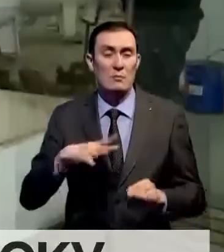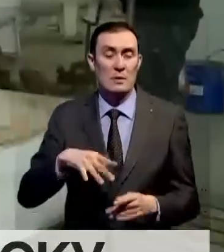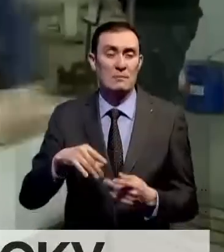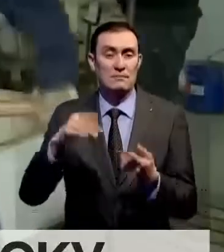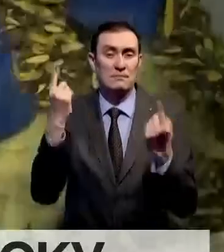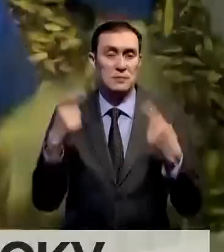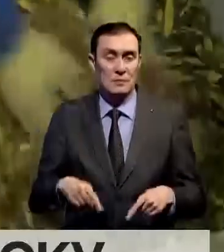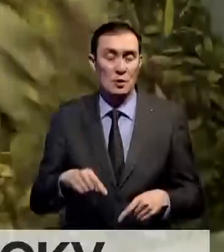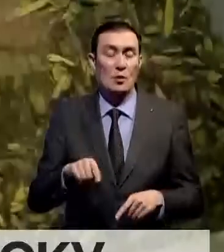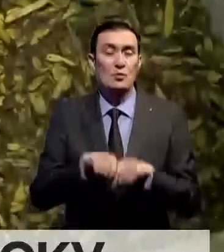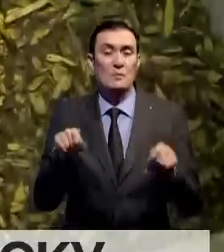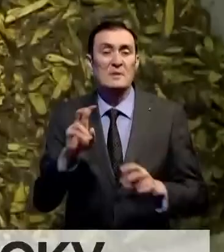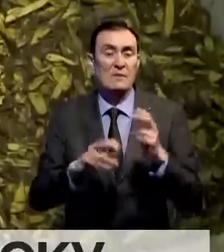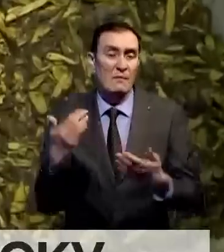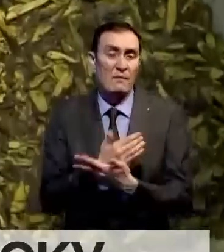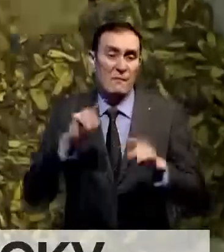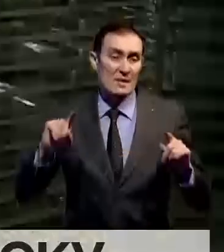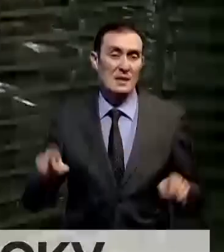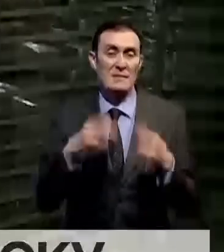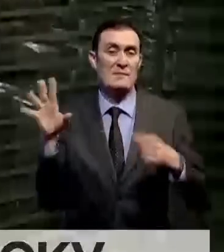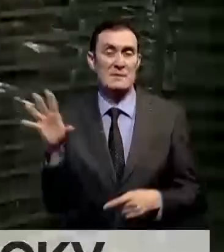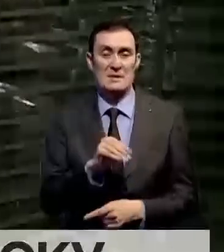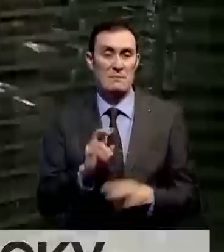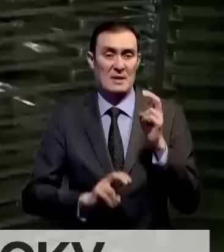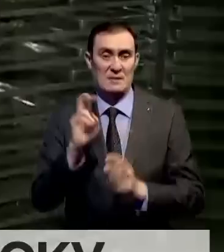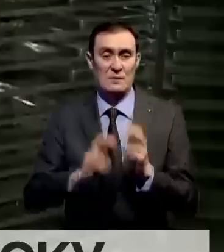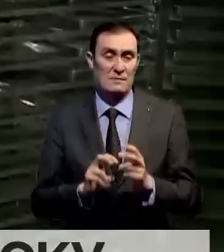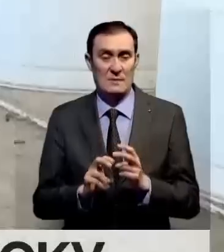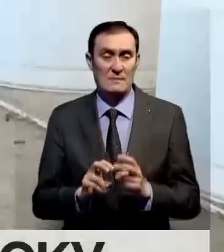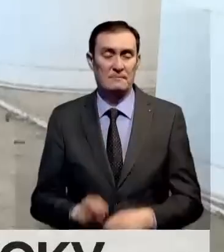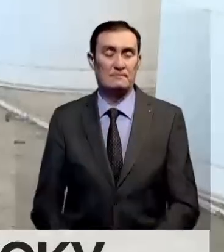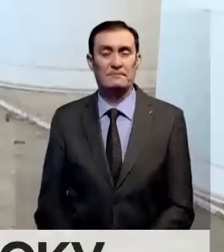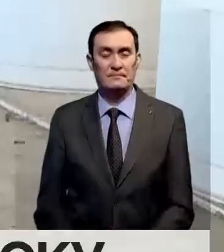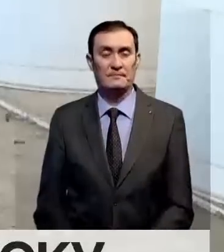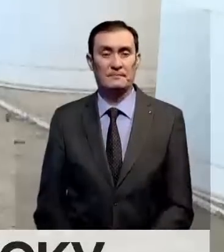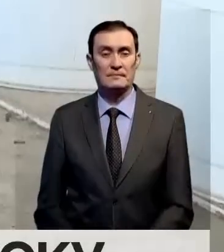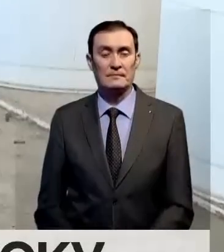Учредителям завода предстоит восстановить практически все производственные линии.